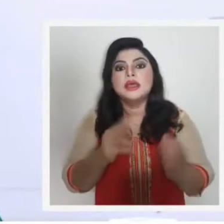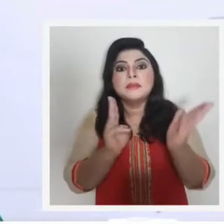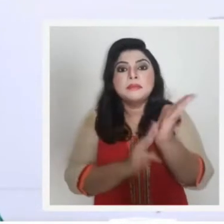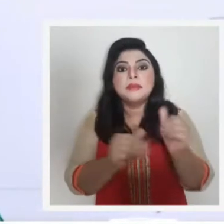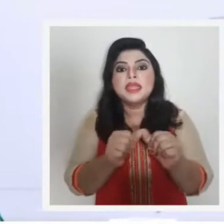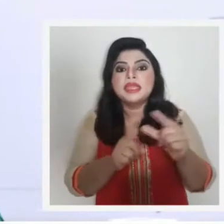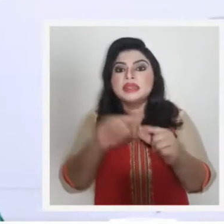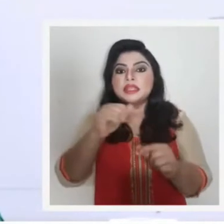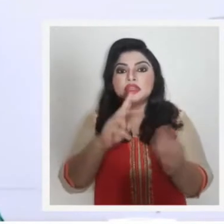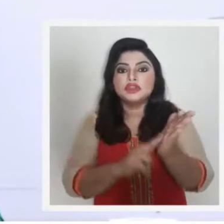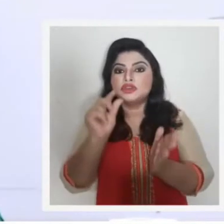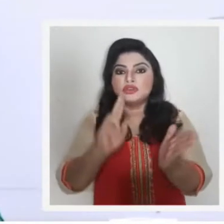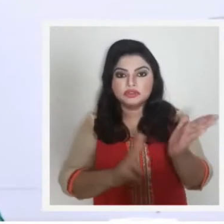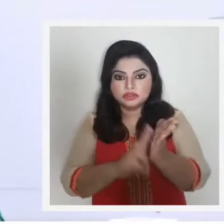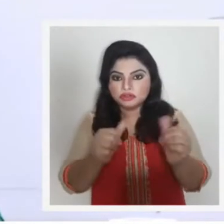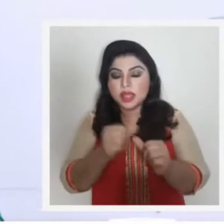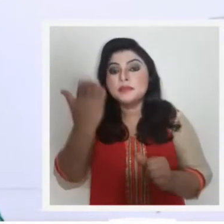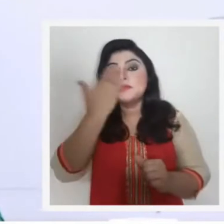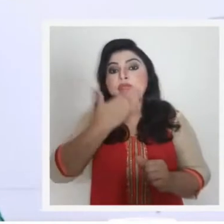দেশে গত 24 ঘন্টায় নতুন করে